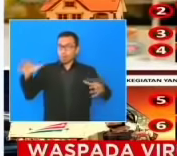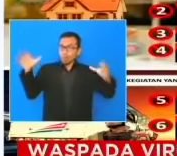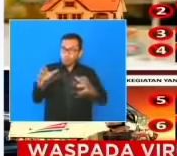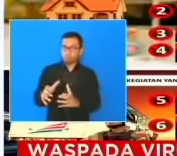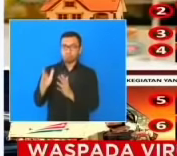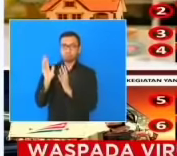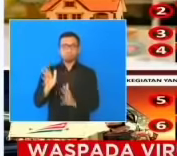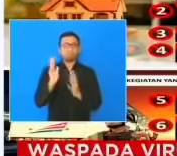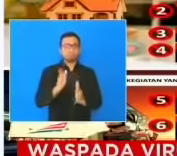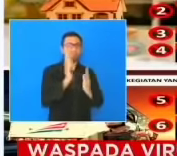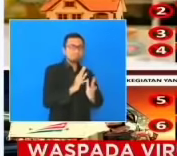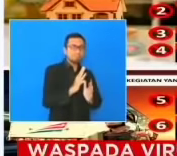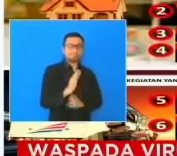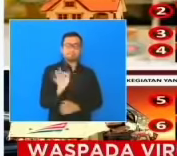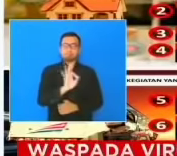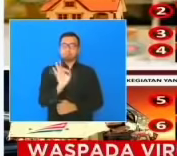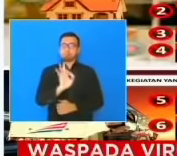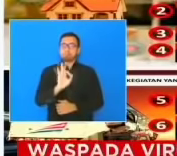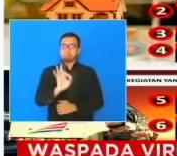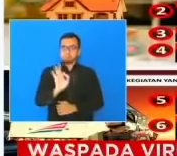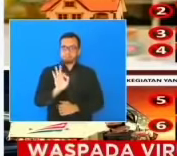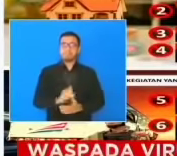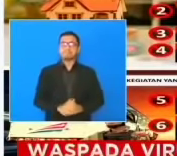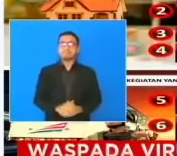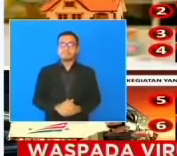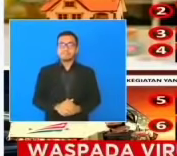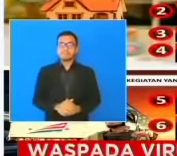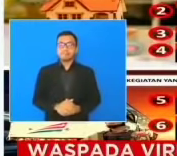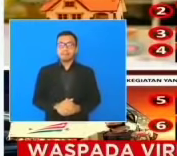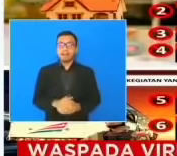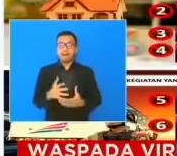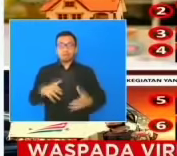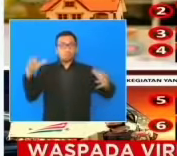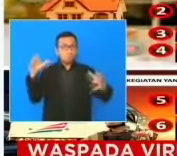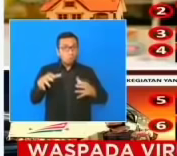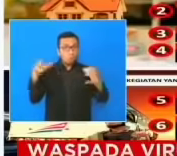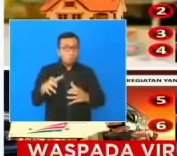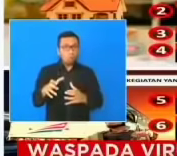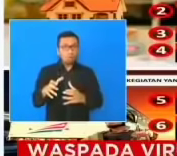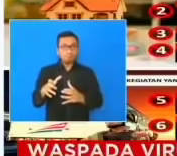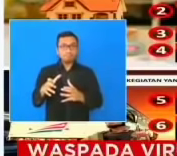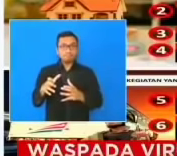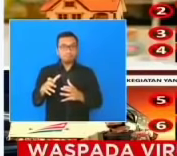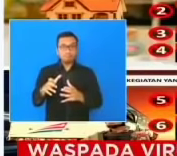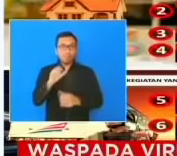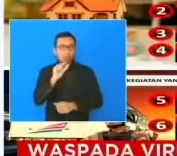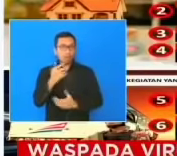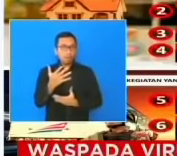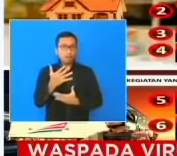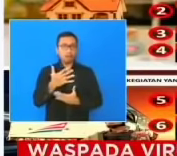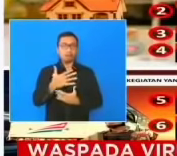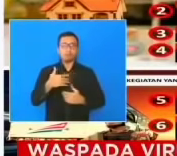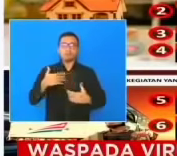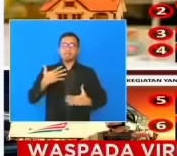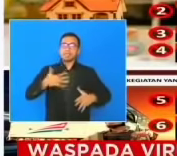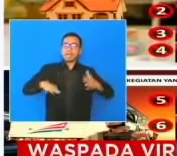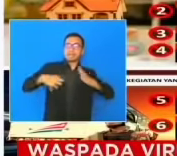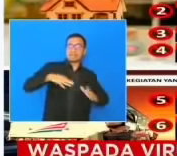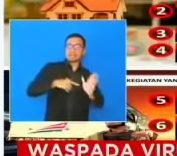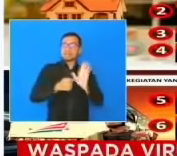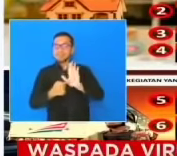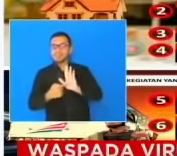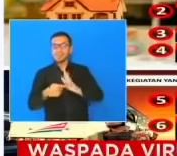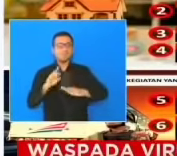baik dalam konteks untuk berkumpul alasan kesenian, alasan